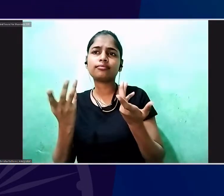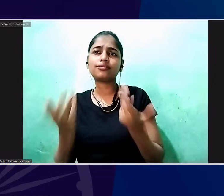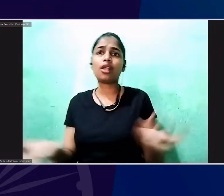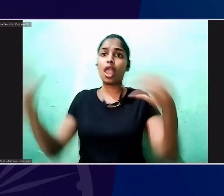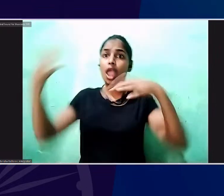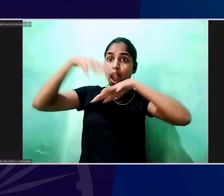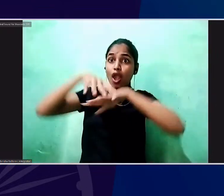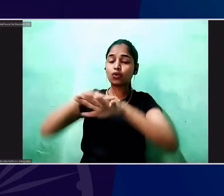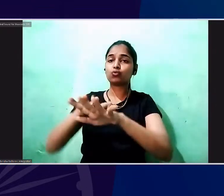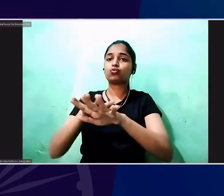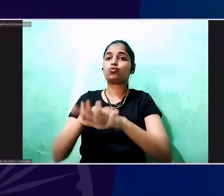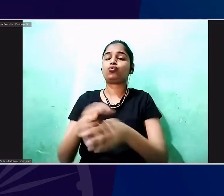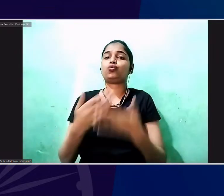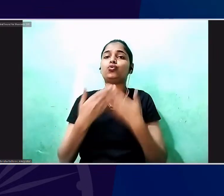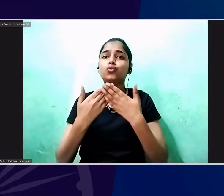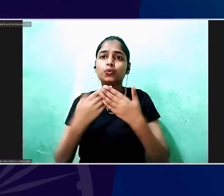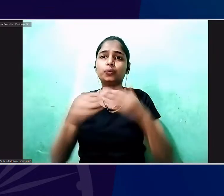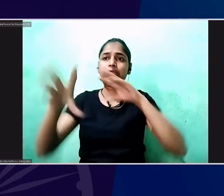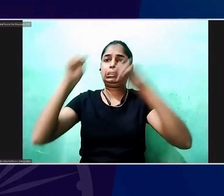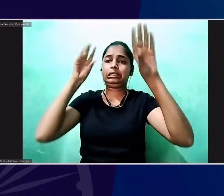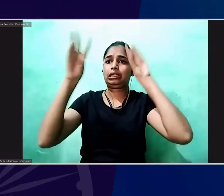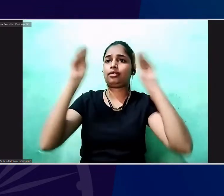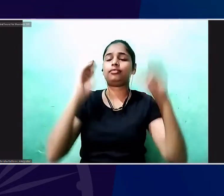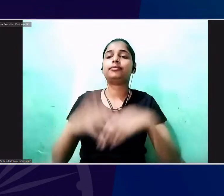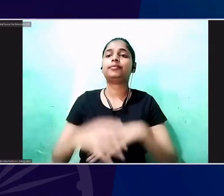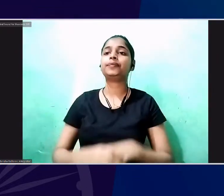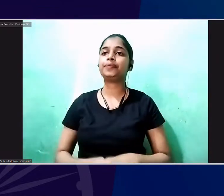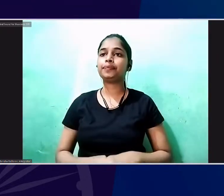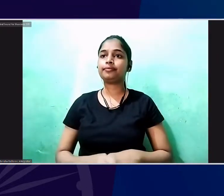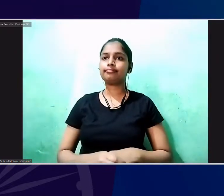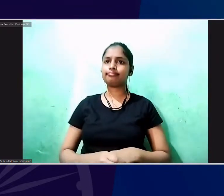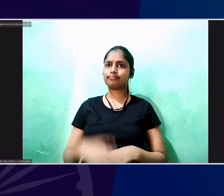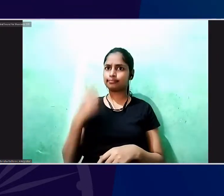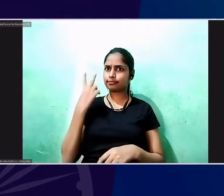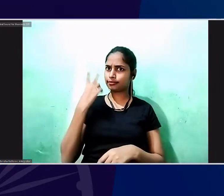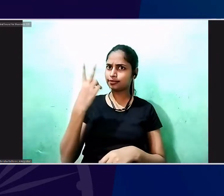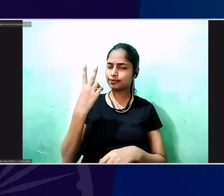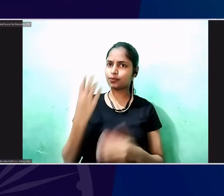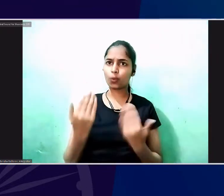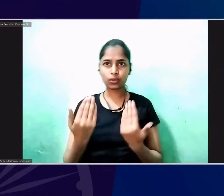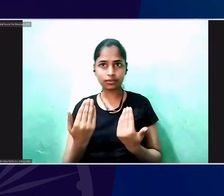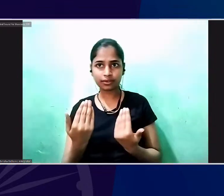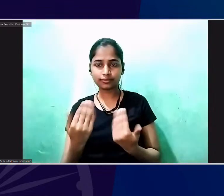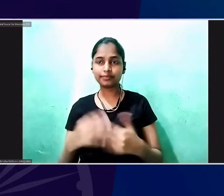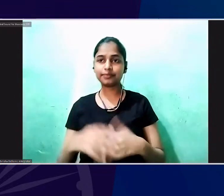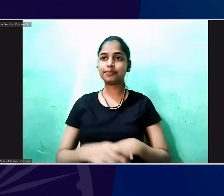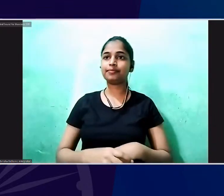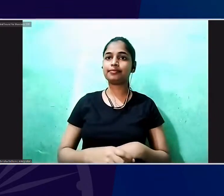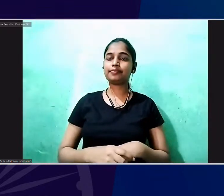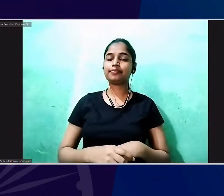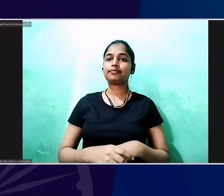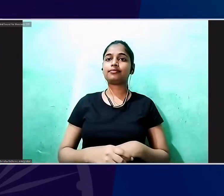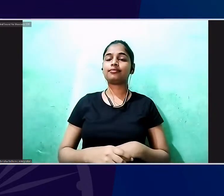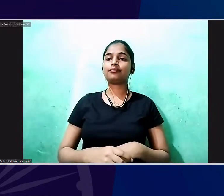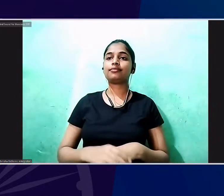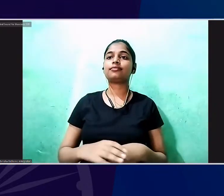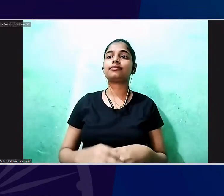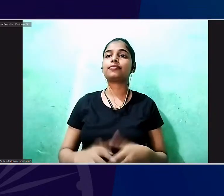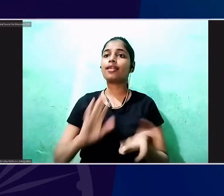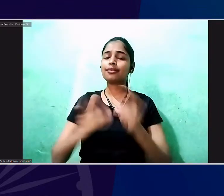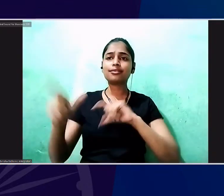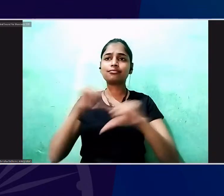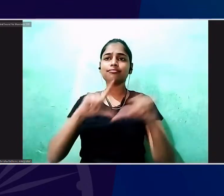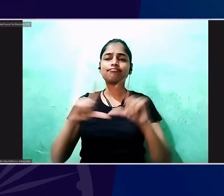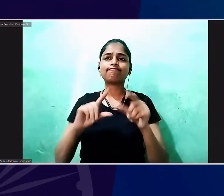आप सभी अपने टेलीविज़न स्क्रीन्स पर देख पा रहे हैं हमारे साइन लैंग्वेज इंटरप्रेटर, और इनका नाम है मिस तनीषा। ये